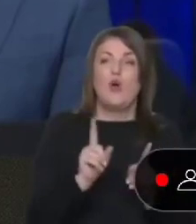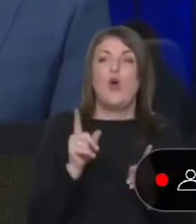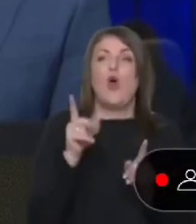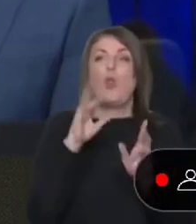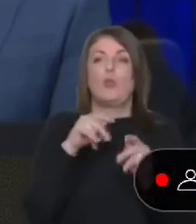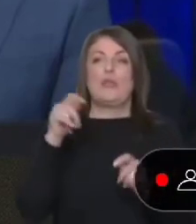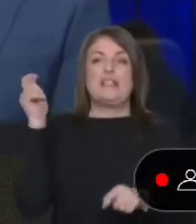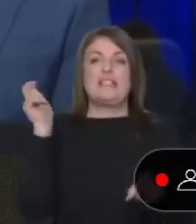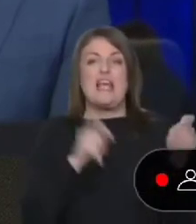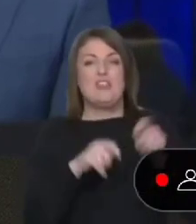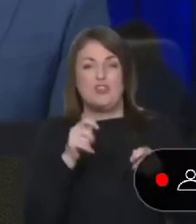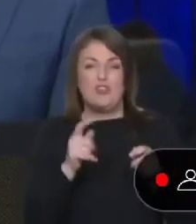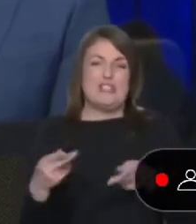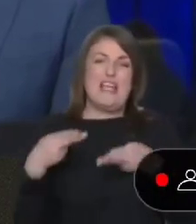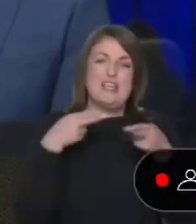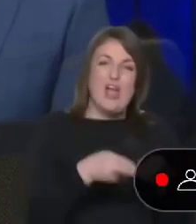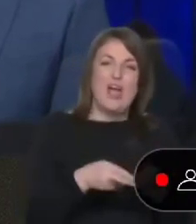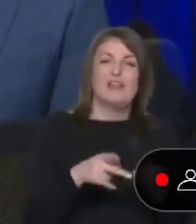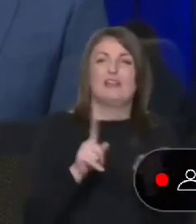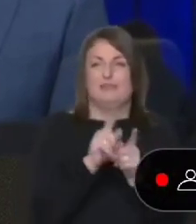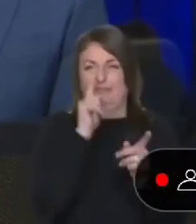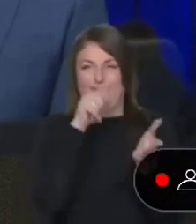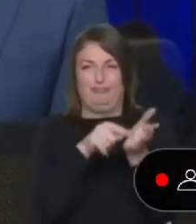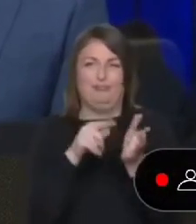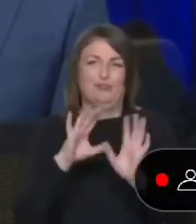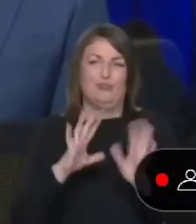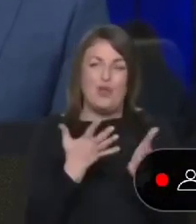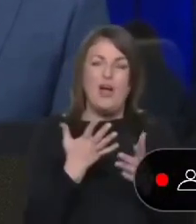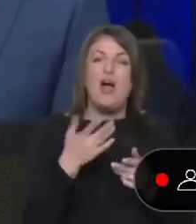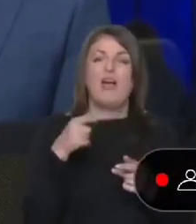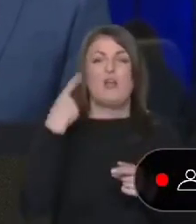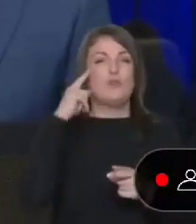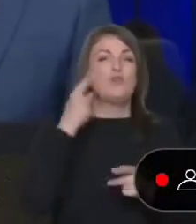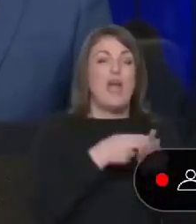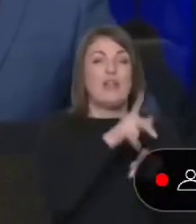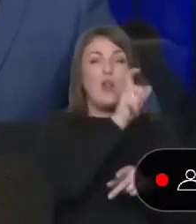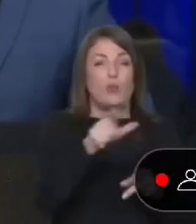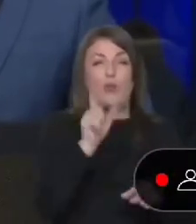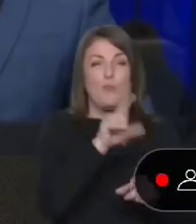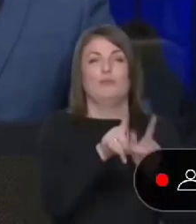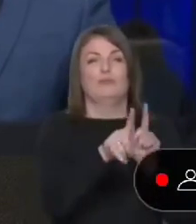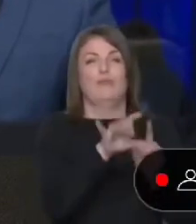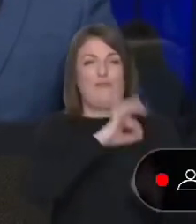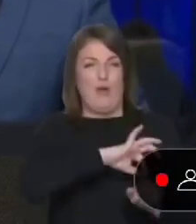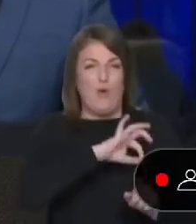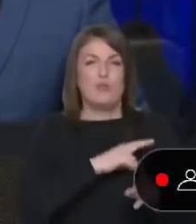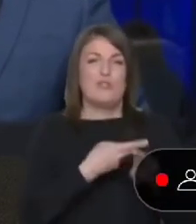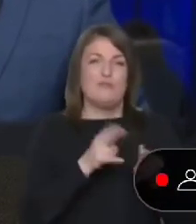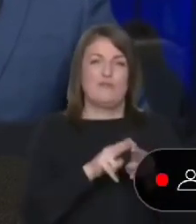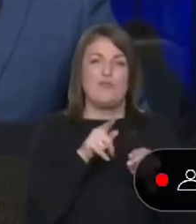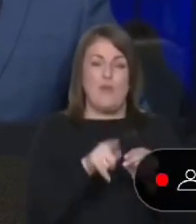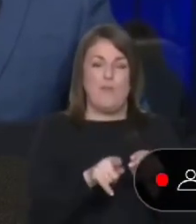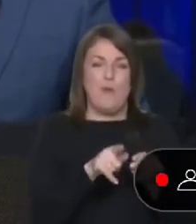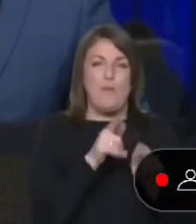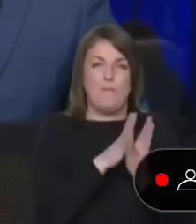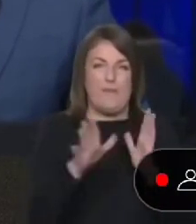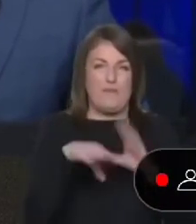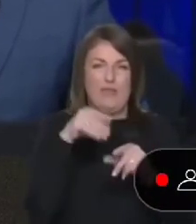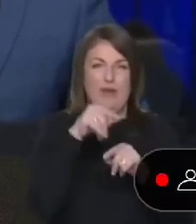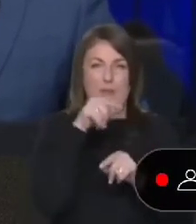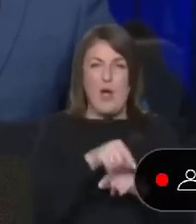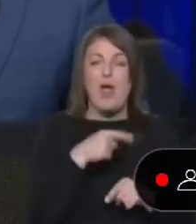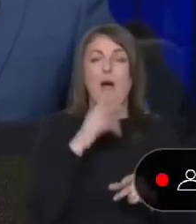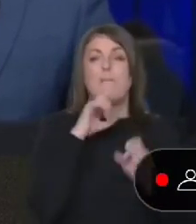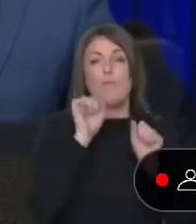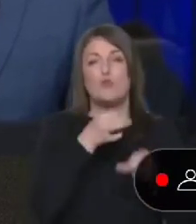заїжджають зальотні і я думаю будуть використовувати в цьому процесі можу